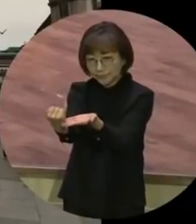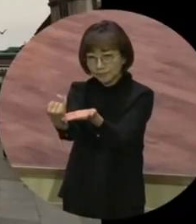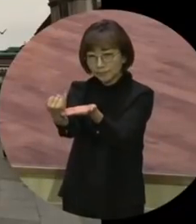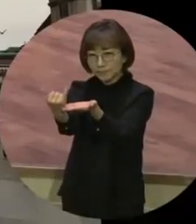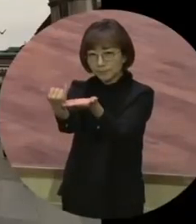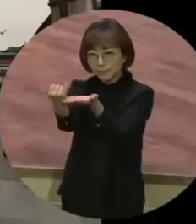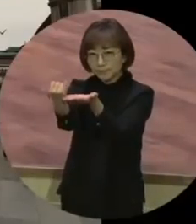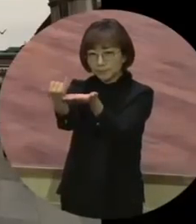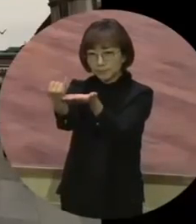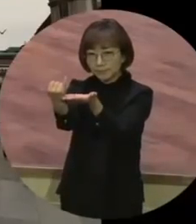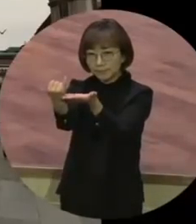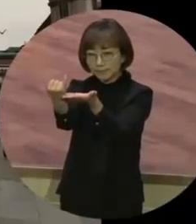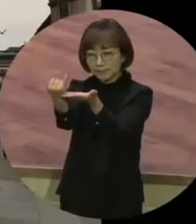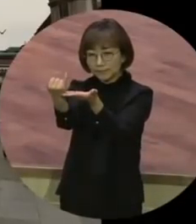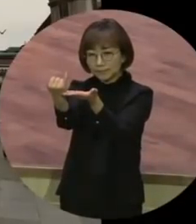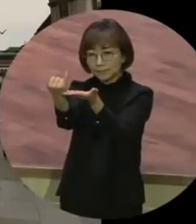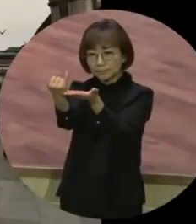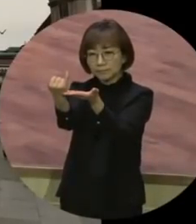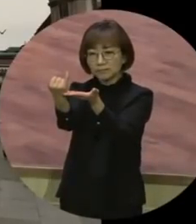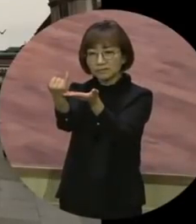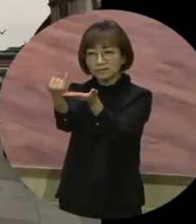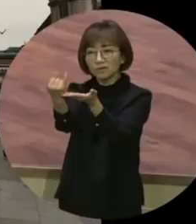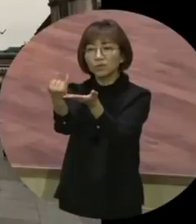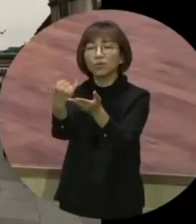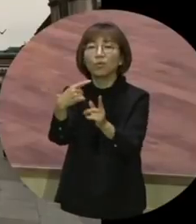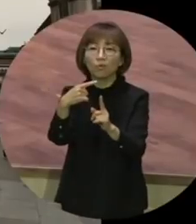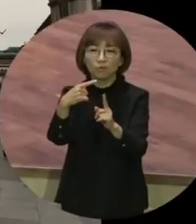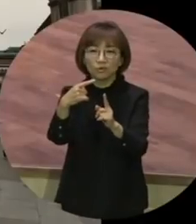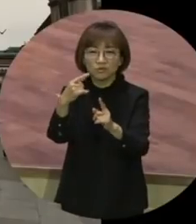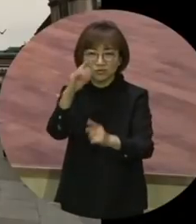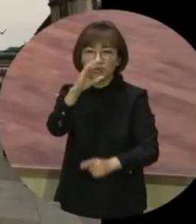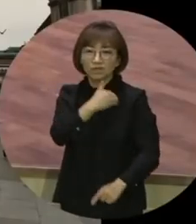이렇게 섬기는 그러한 교회요.